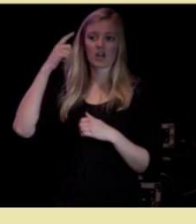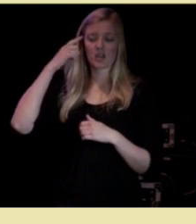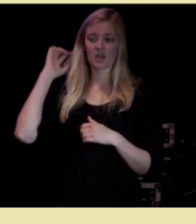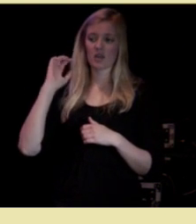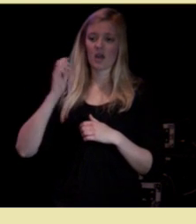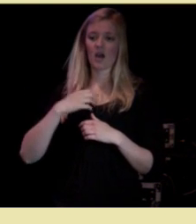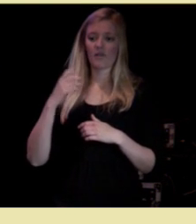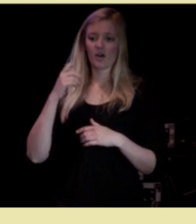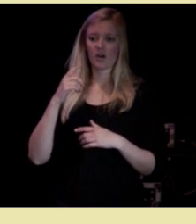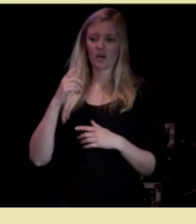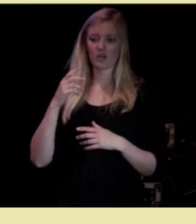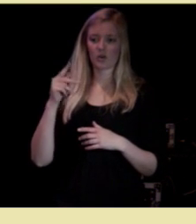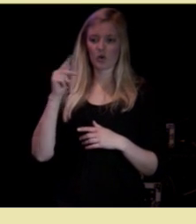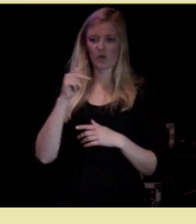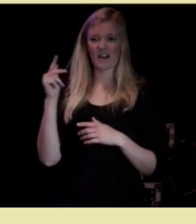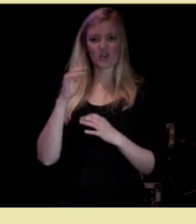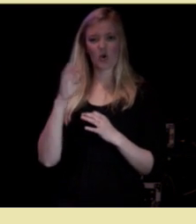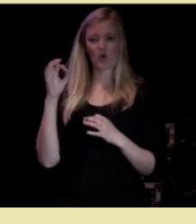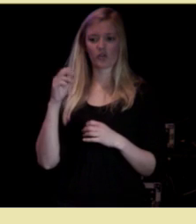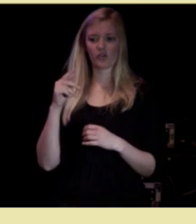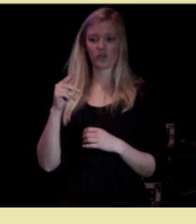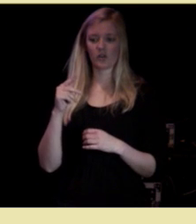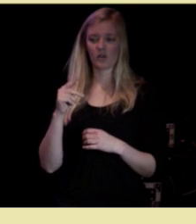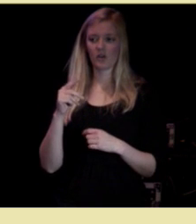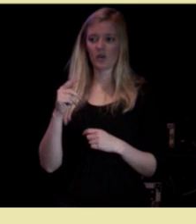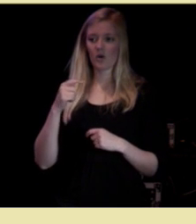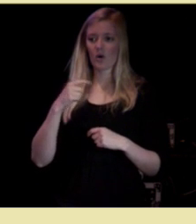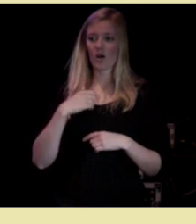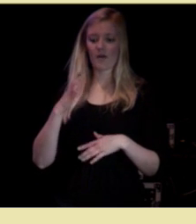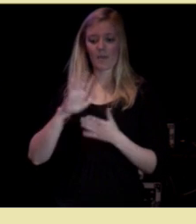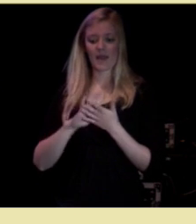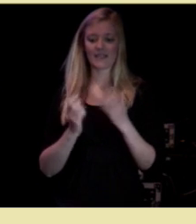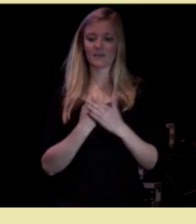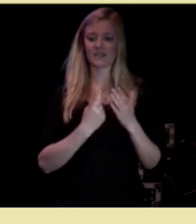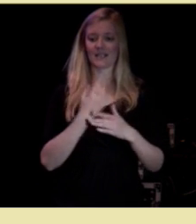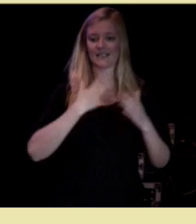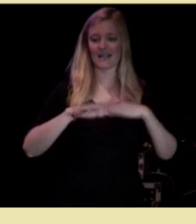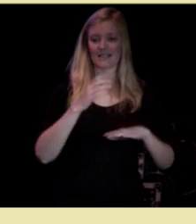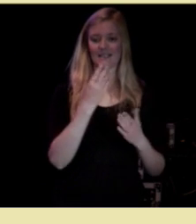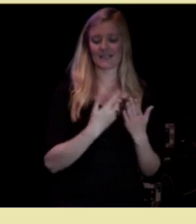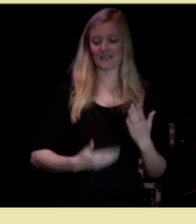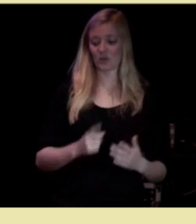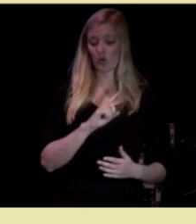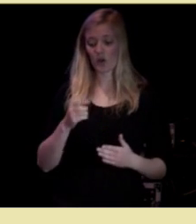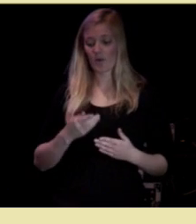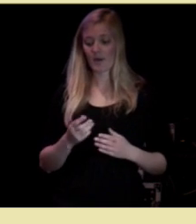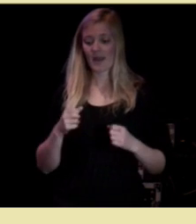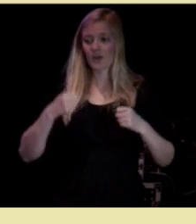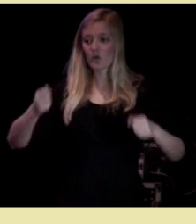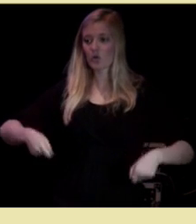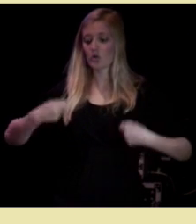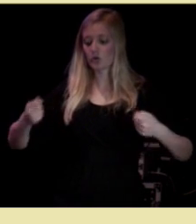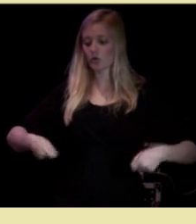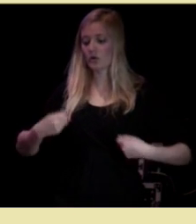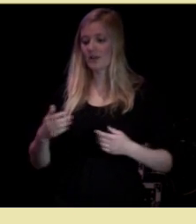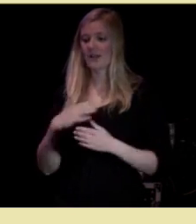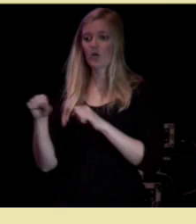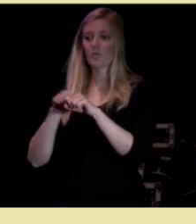tiden etter slaget, og var lenge I rehabilitering I spesialisthelsetjenesten. Og da han ble trillet inn I rullestol til det